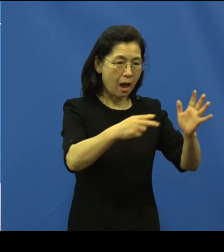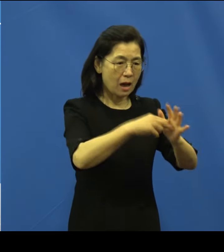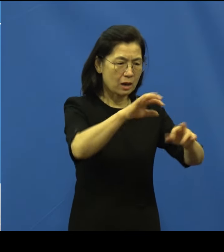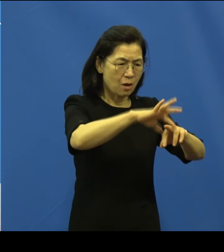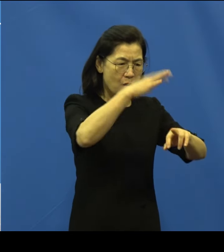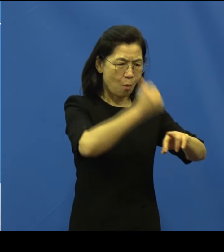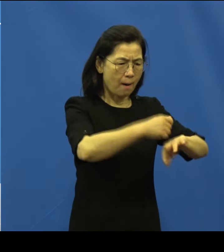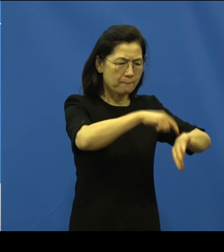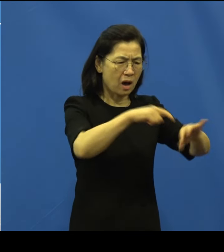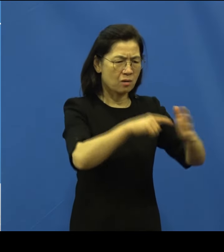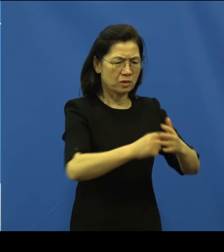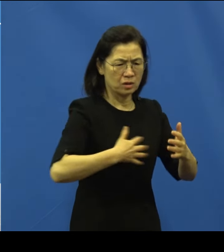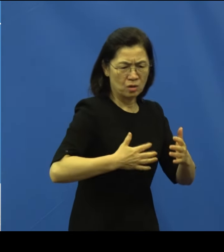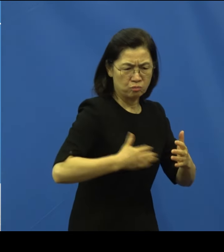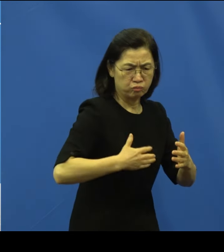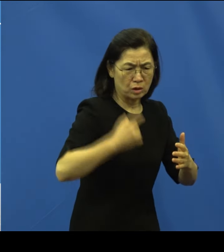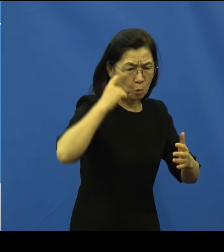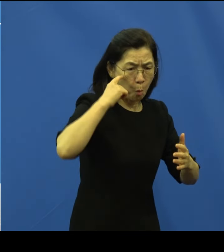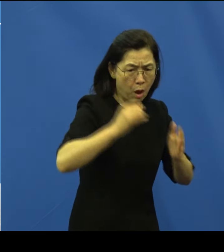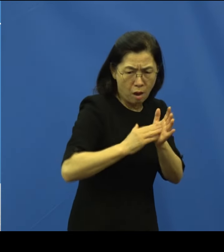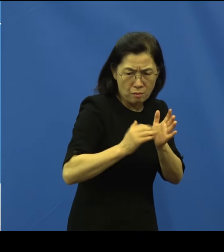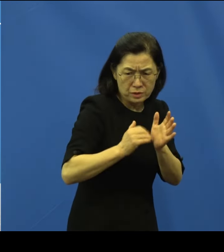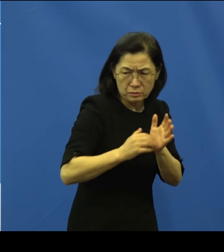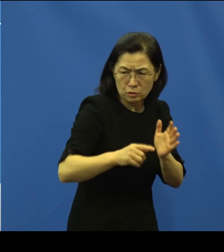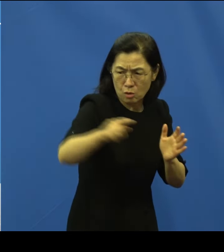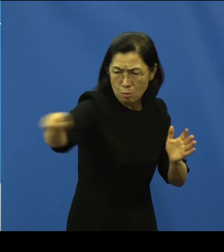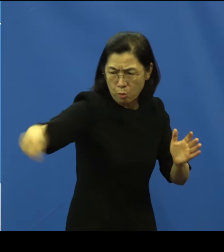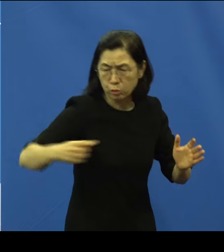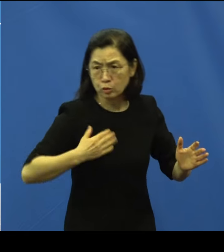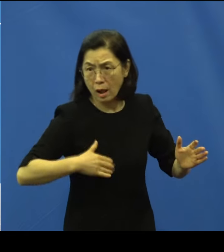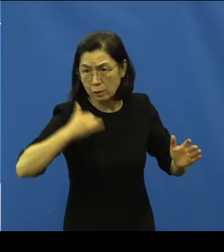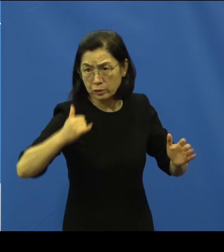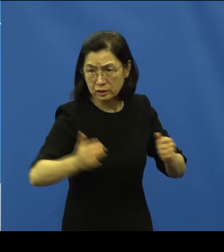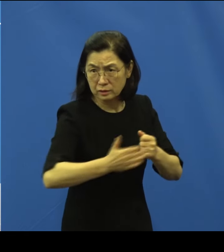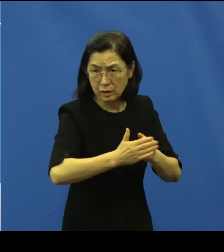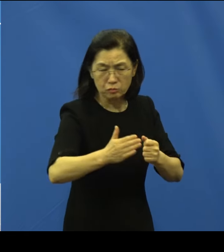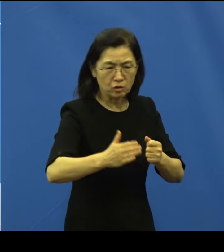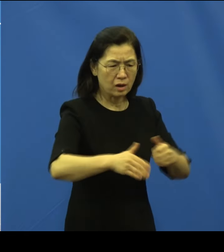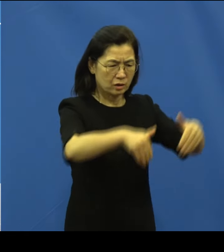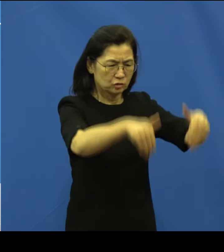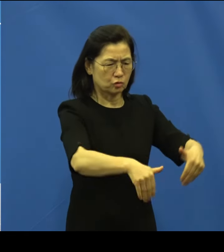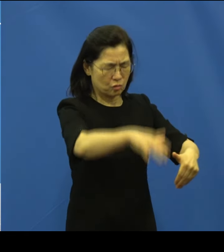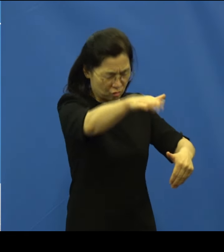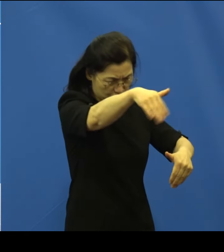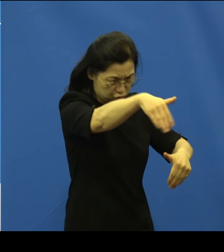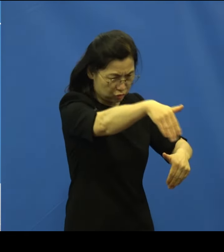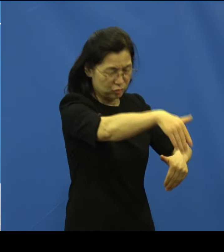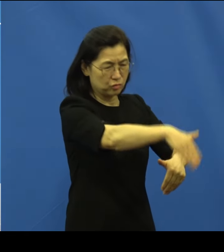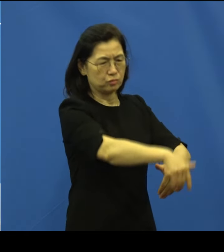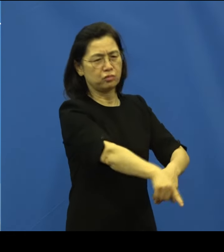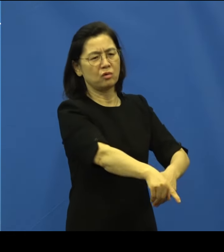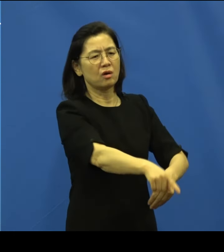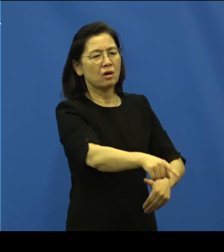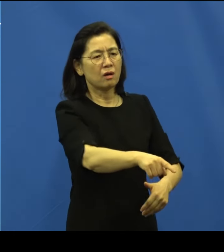신복들을 불러 이르되 우리 중에 누가 이스라엘 왕과 내통하는 것을 내게 말하지 아니하냐. 첩자가 있다는 겁니다.